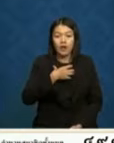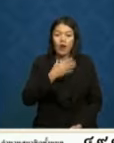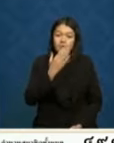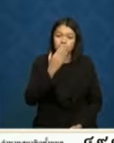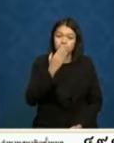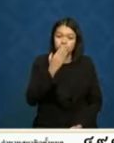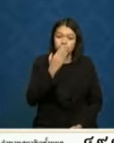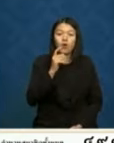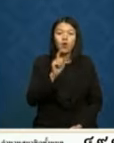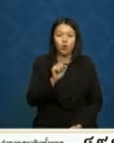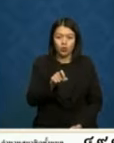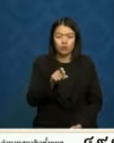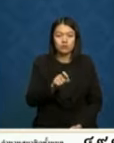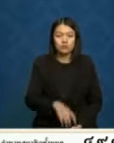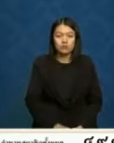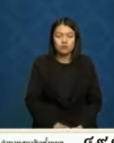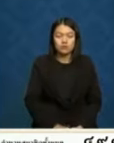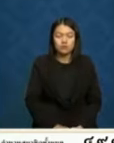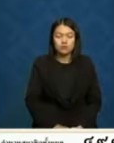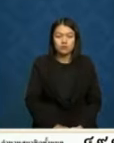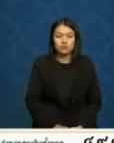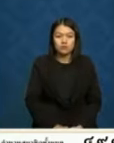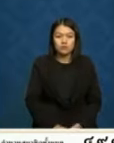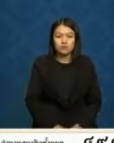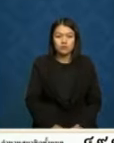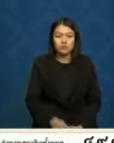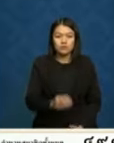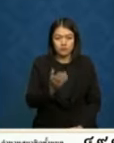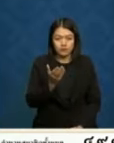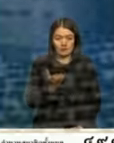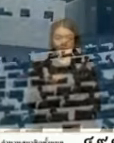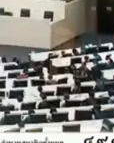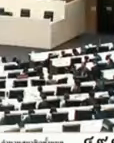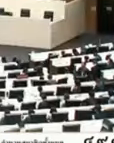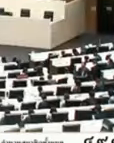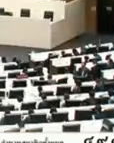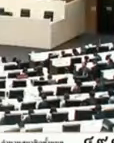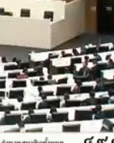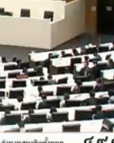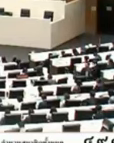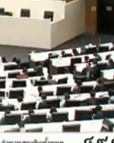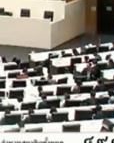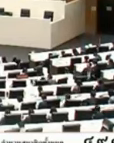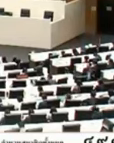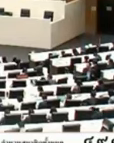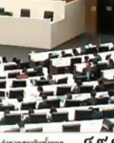ออกเสียงกรุณากดปุ่มงดออกเสียงครับเชิญลงมติได้ครับ